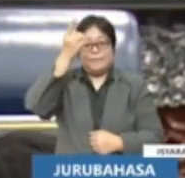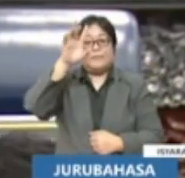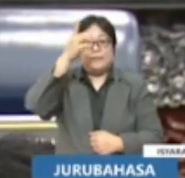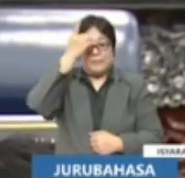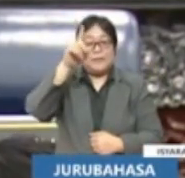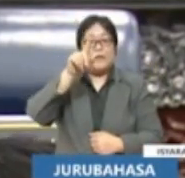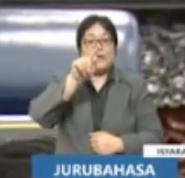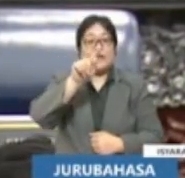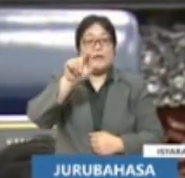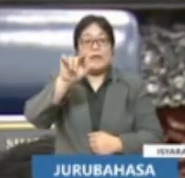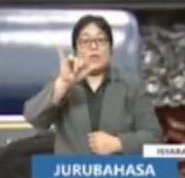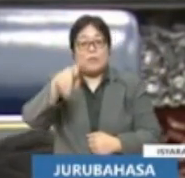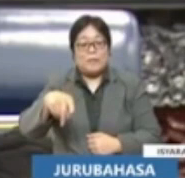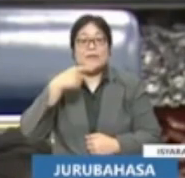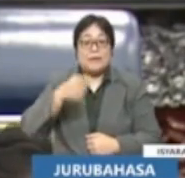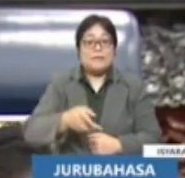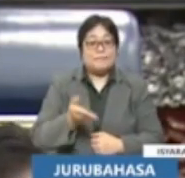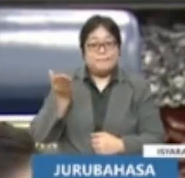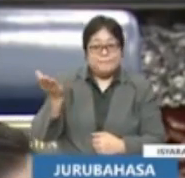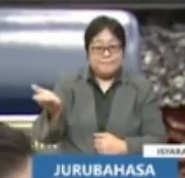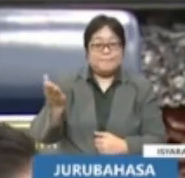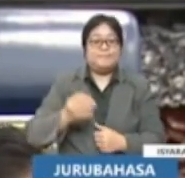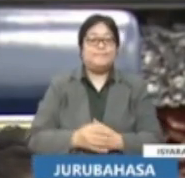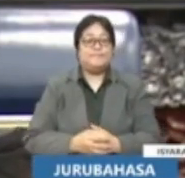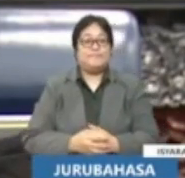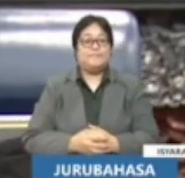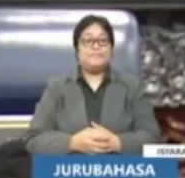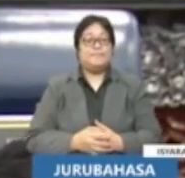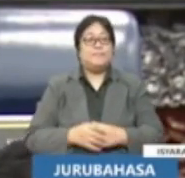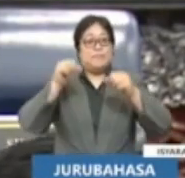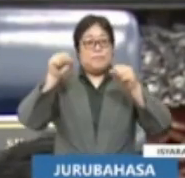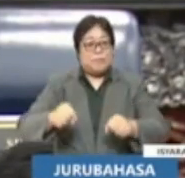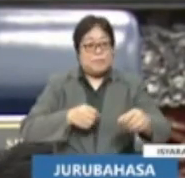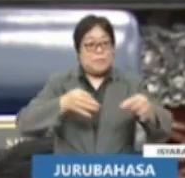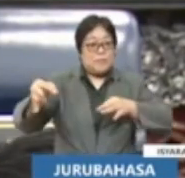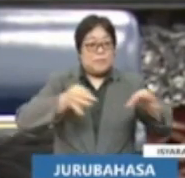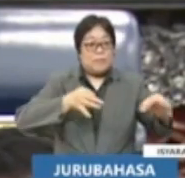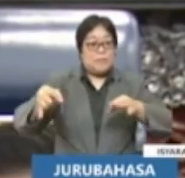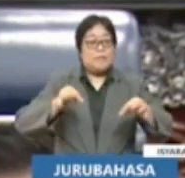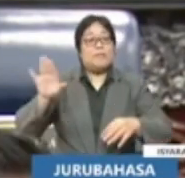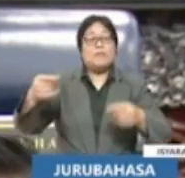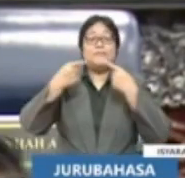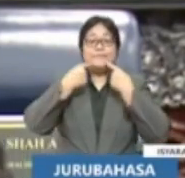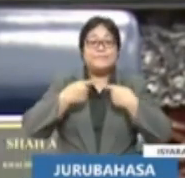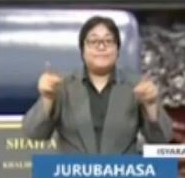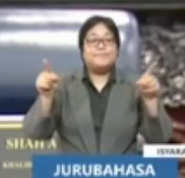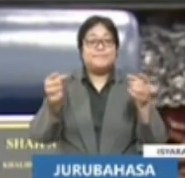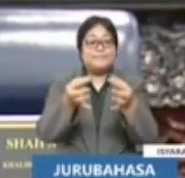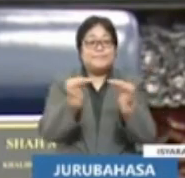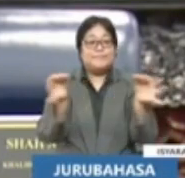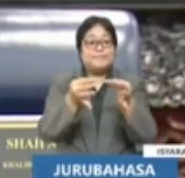Tan Sri Yang Ketua menyebut bahawa beliau dapat memberikan penjelasan mengenai